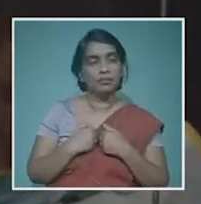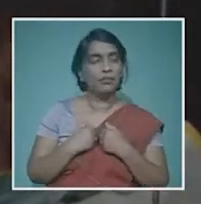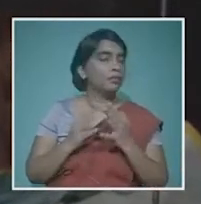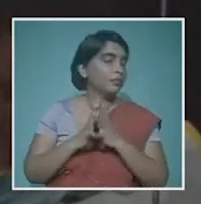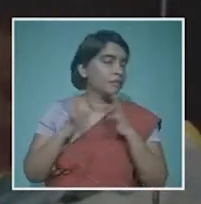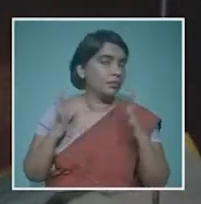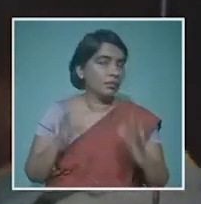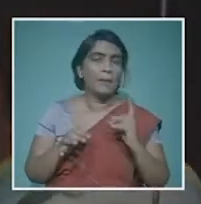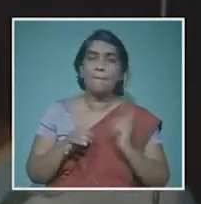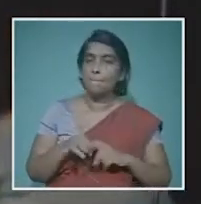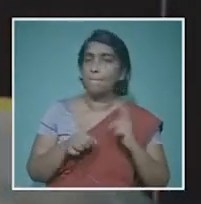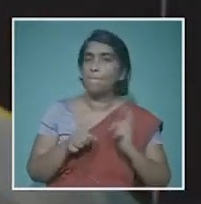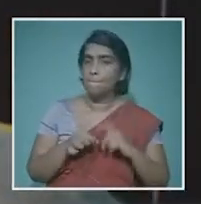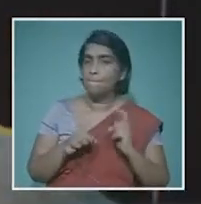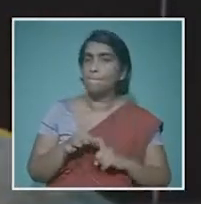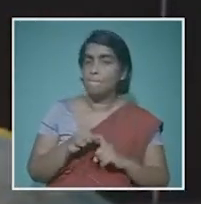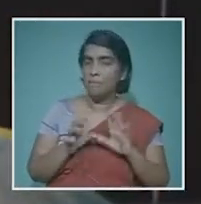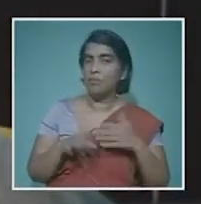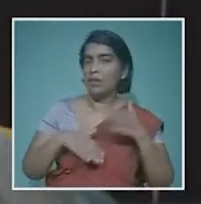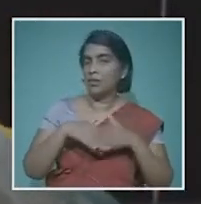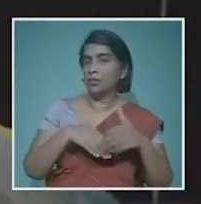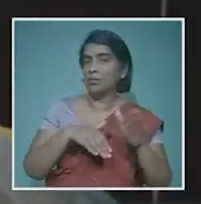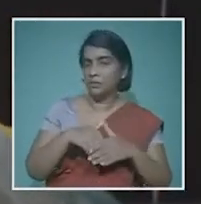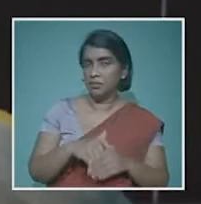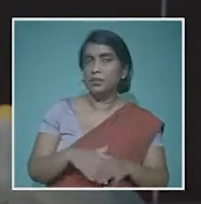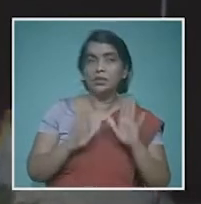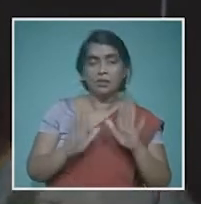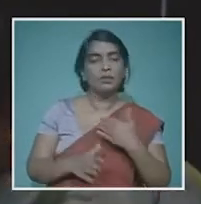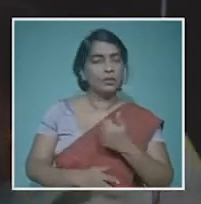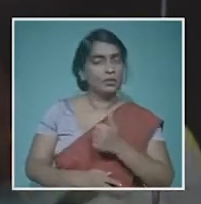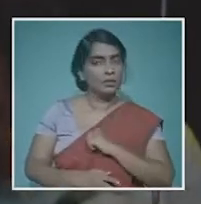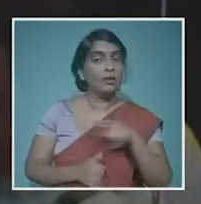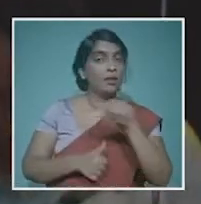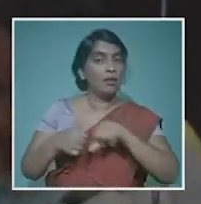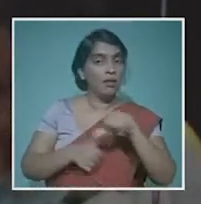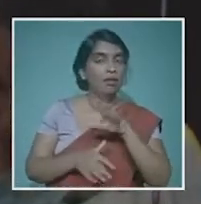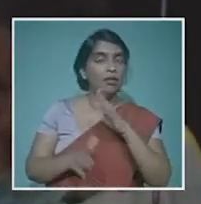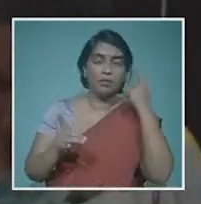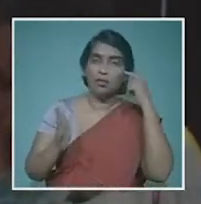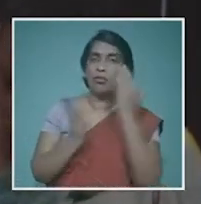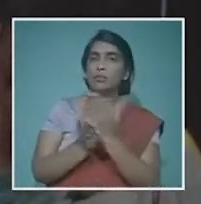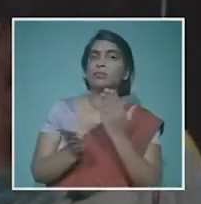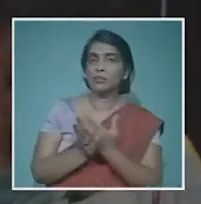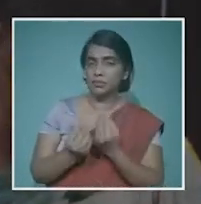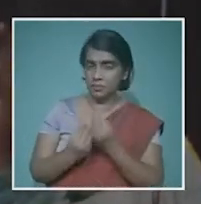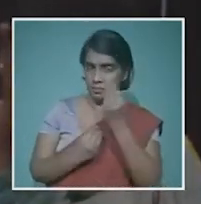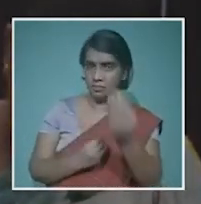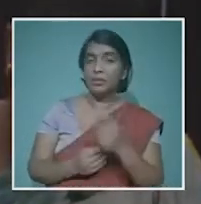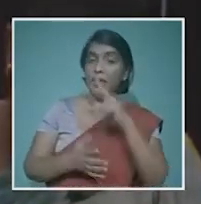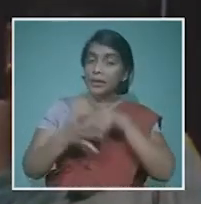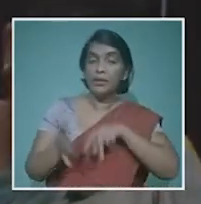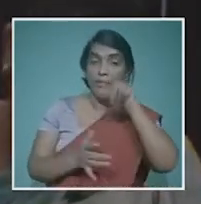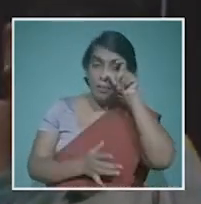බරපතල ප්‍රශ්න වලට මුහුණ දෙන්න තිබෙනවා. මම කැමතියි ඒ ආයතන ගැන ලිපි ගොඩක් හදලා ඔබතුමාලට දෙන්න. කියවලා